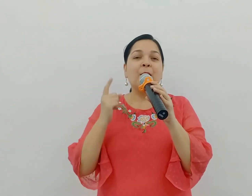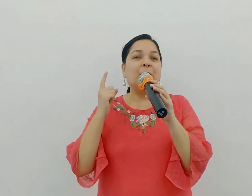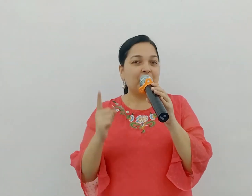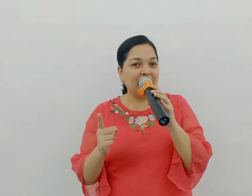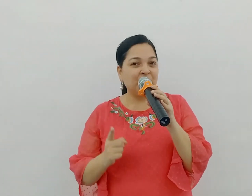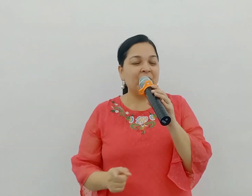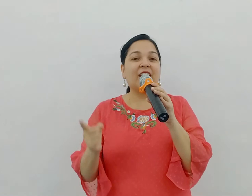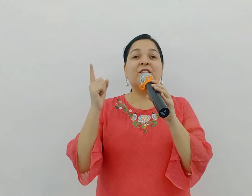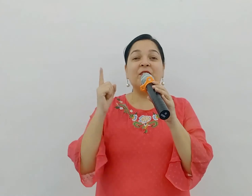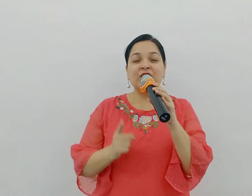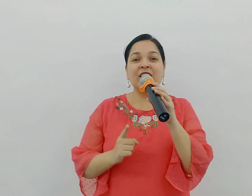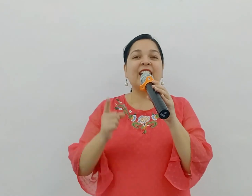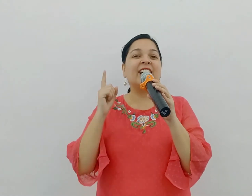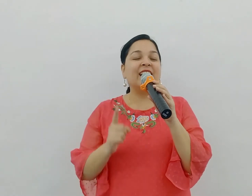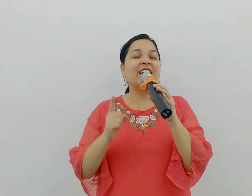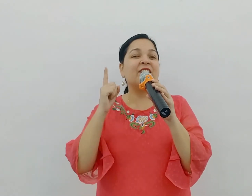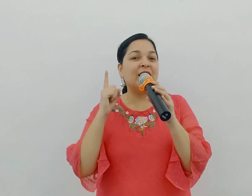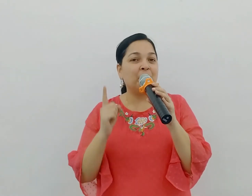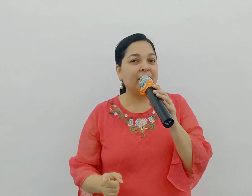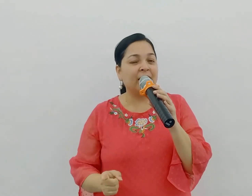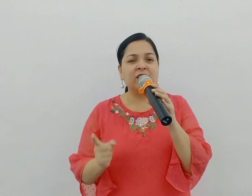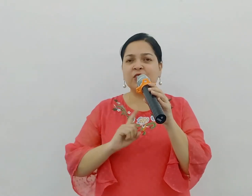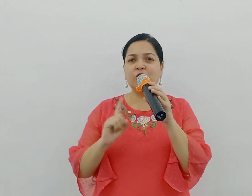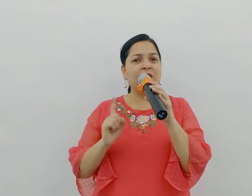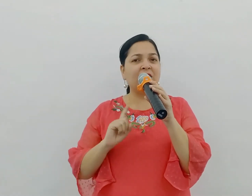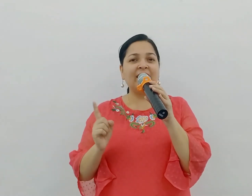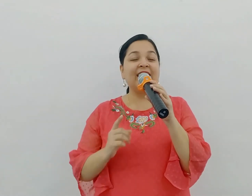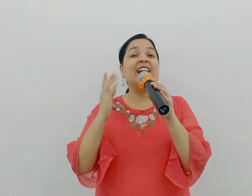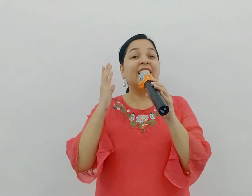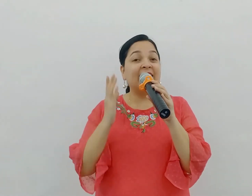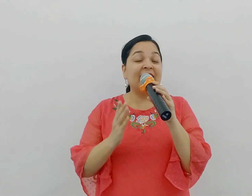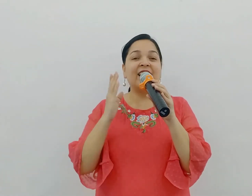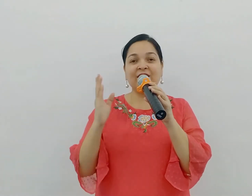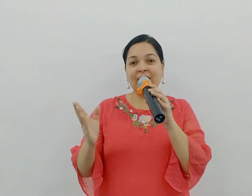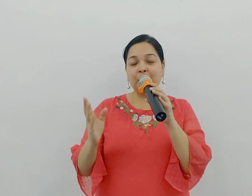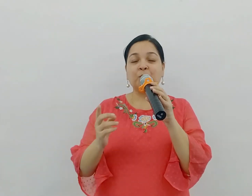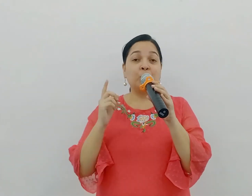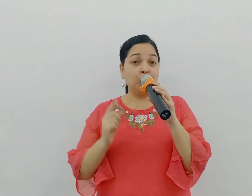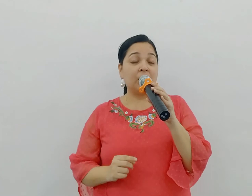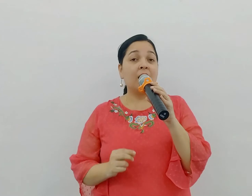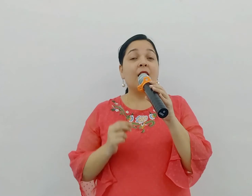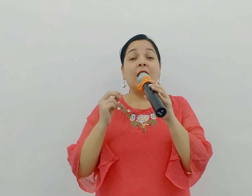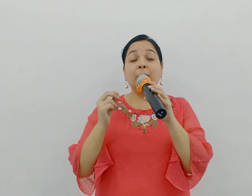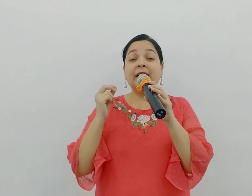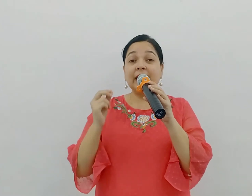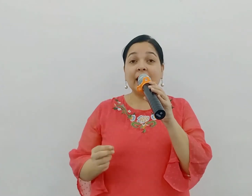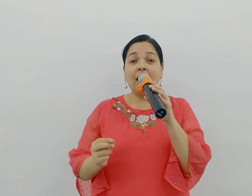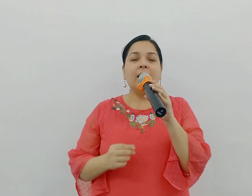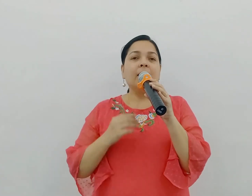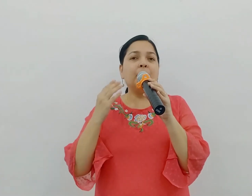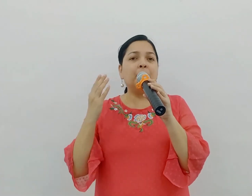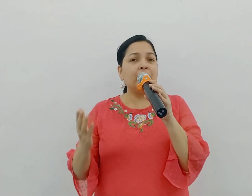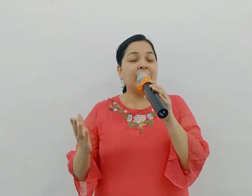हमेशा परमेश्वर के वचन के करने वाले बनिए, सिर्फ सुनने वाले नहीं, करने वाले। दूसरा, हमने